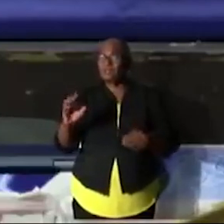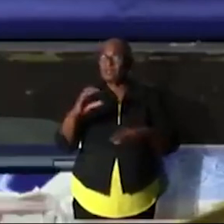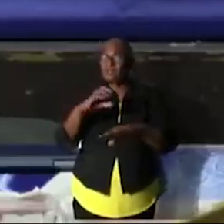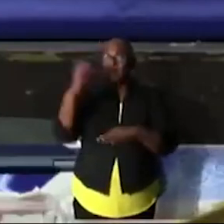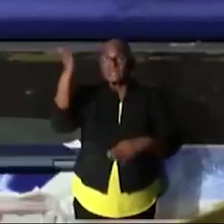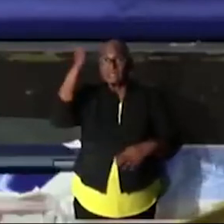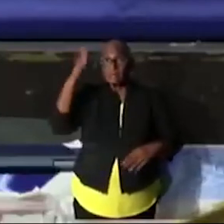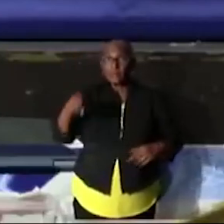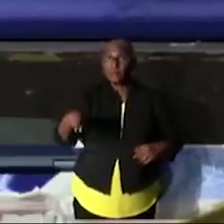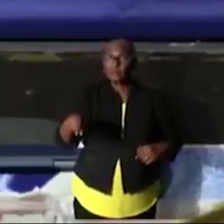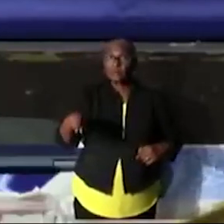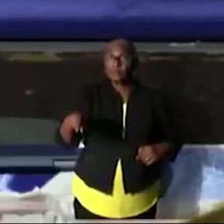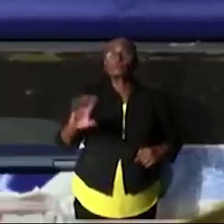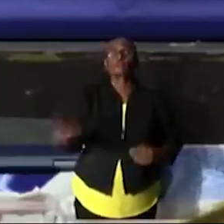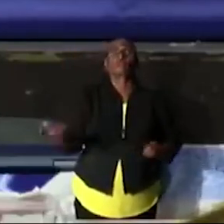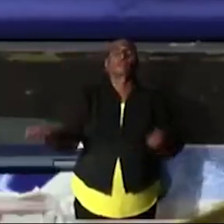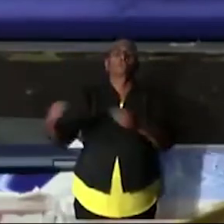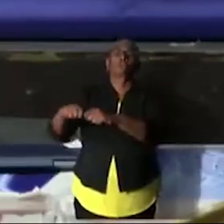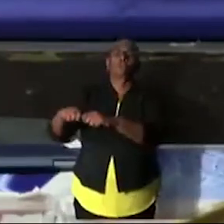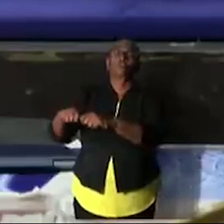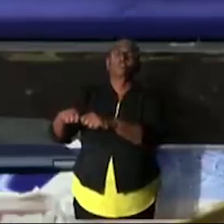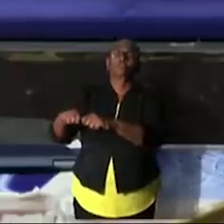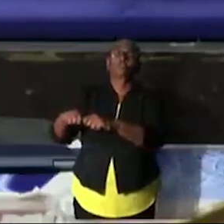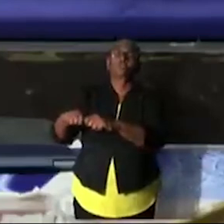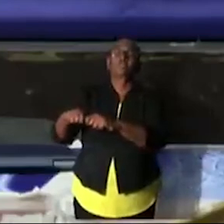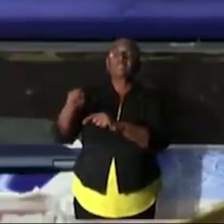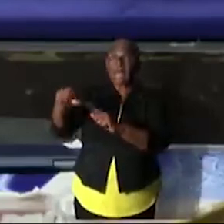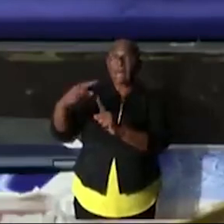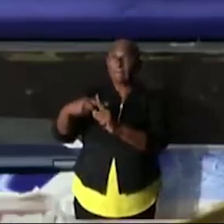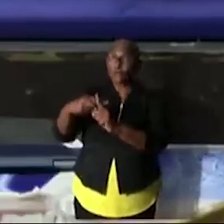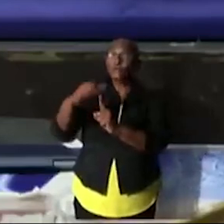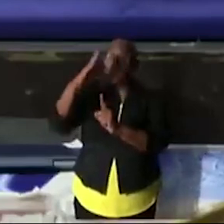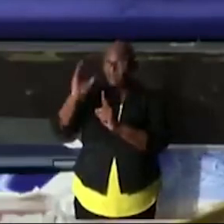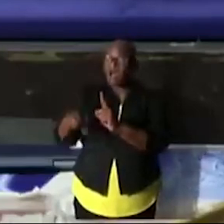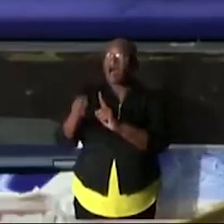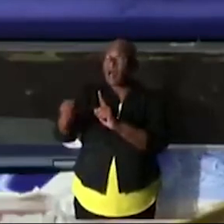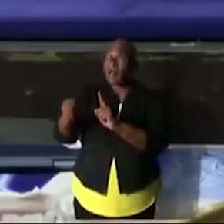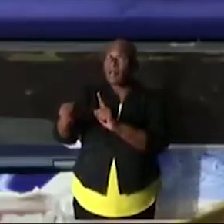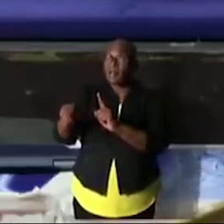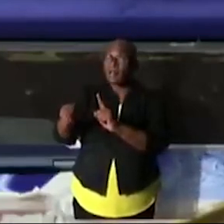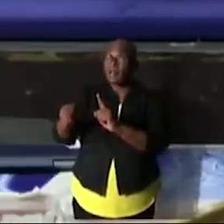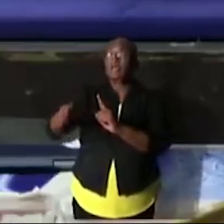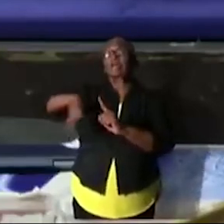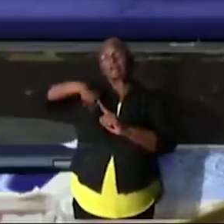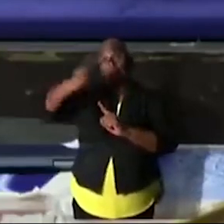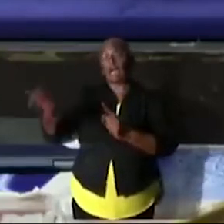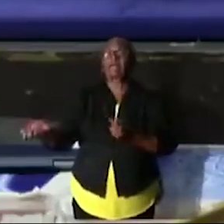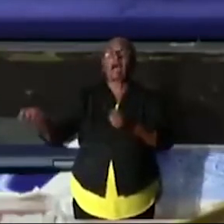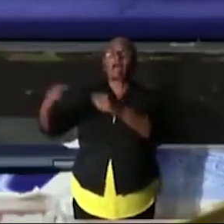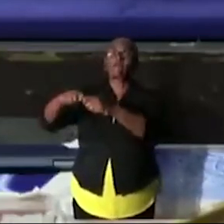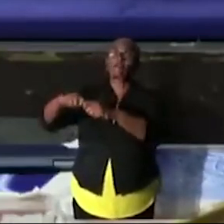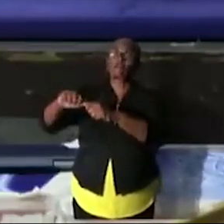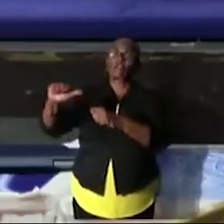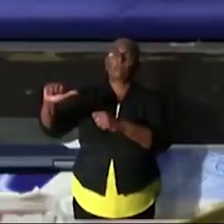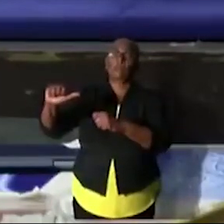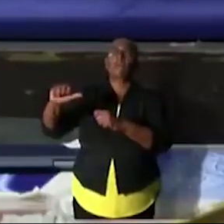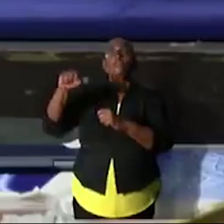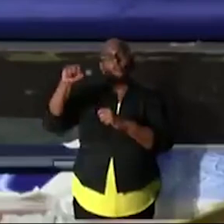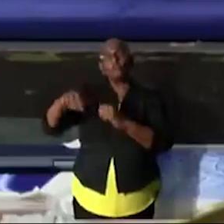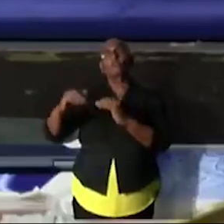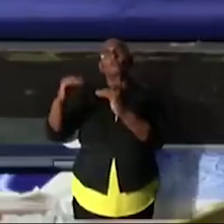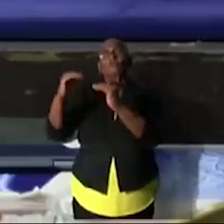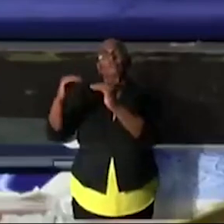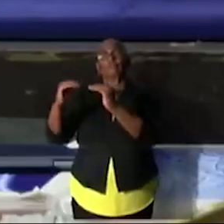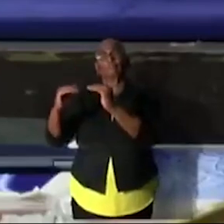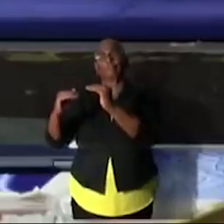toen is Apura afgesloten. Dus er waren al positieve cases. Wat wij nu zien wel, we zien minder cases. We hebben een aantal